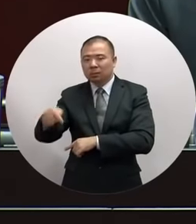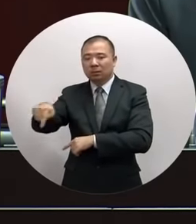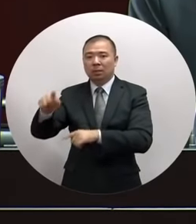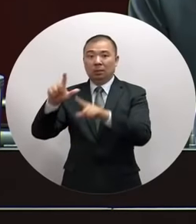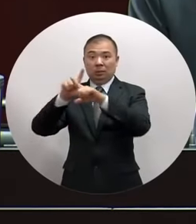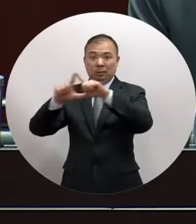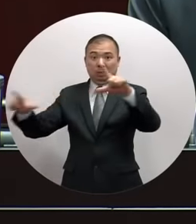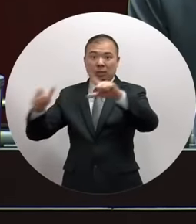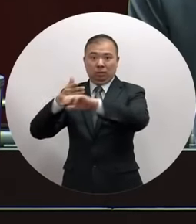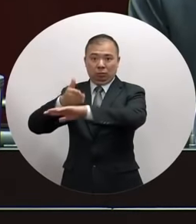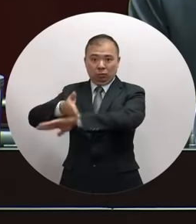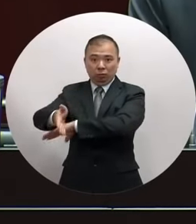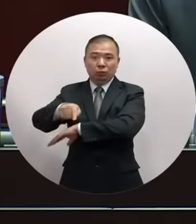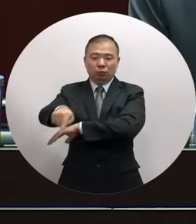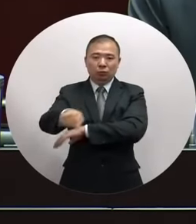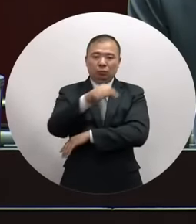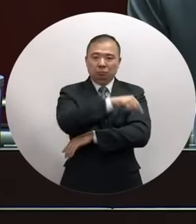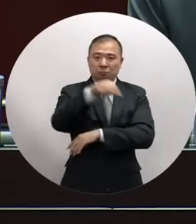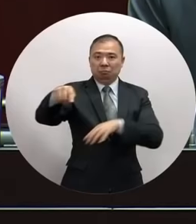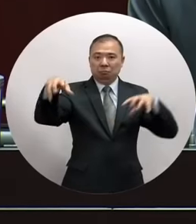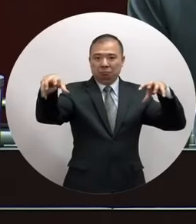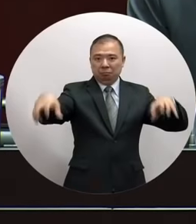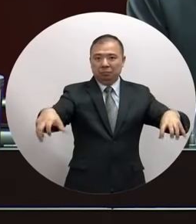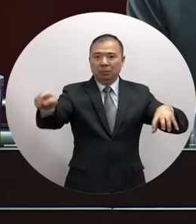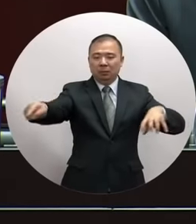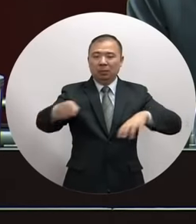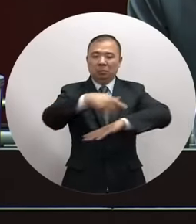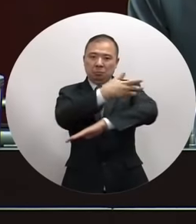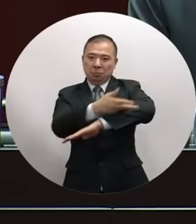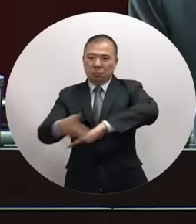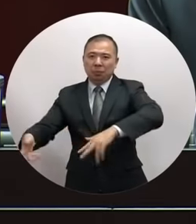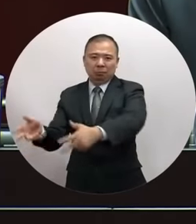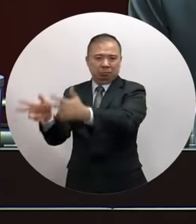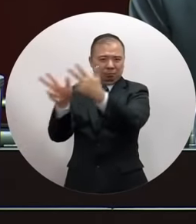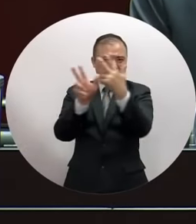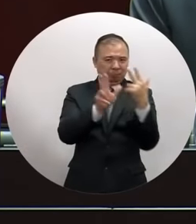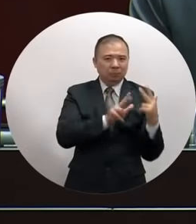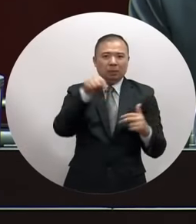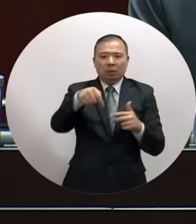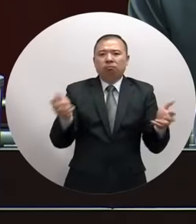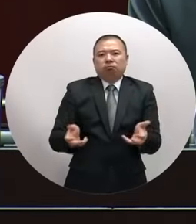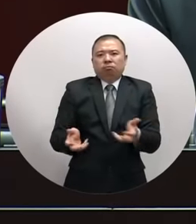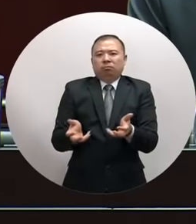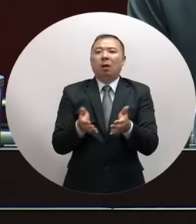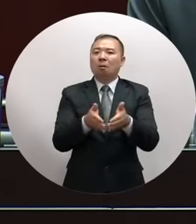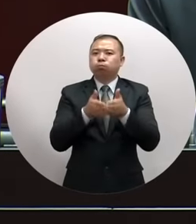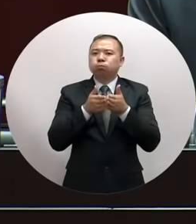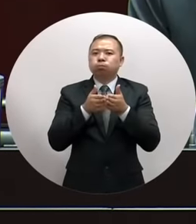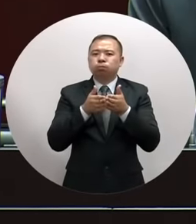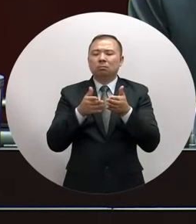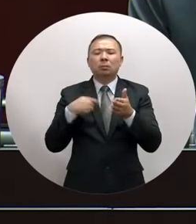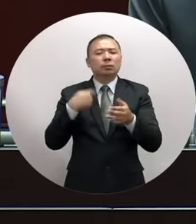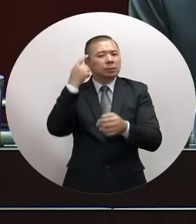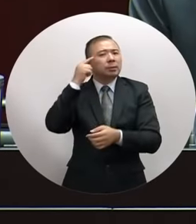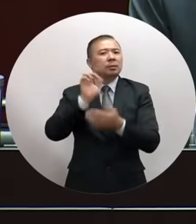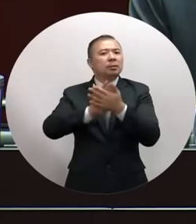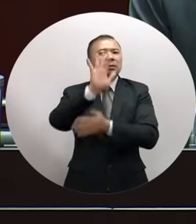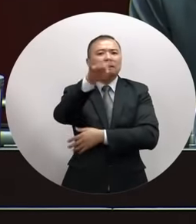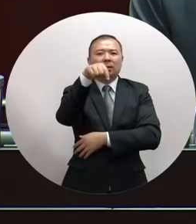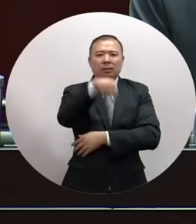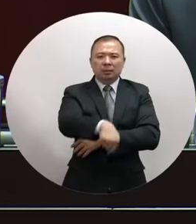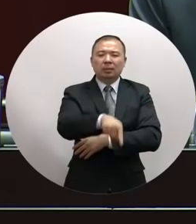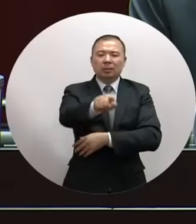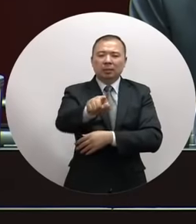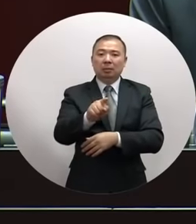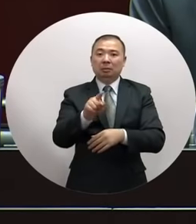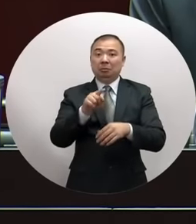跨桥跨溪的大桥也要新建，那可预期的未来啊，这边的一个车潮会大量的增加，所以我们也